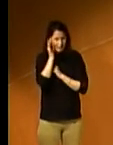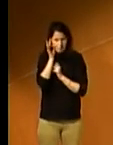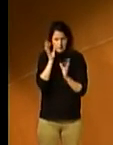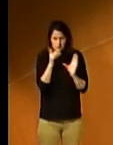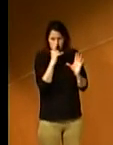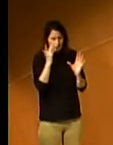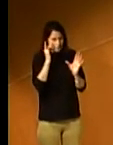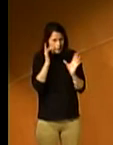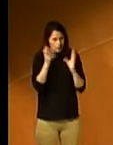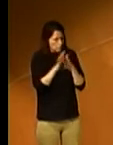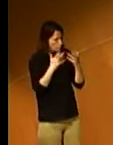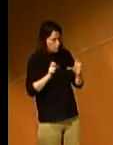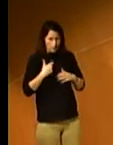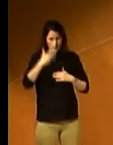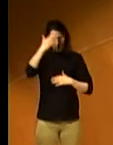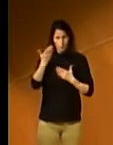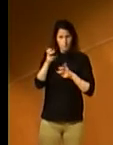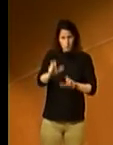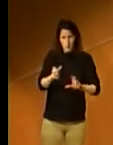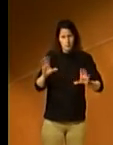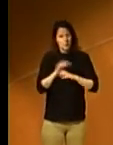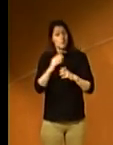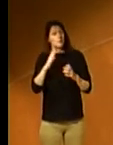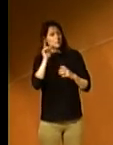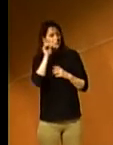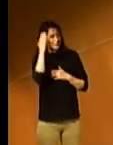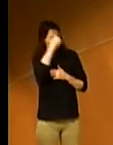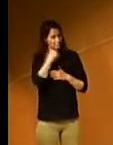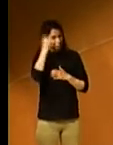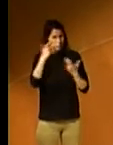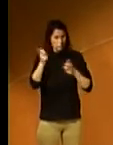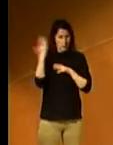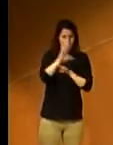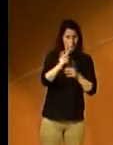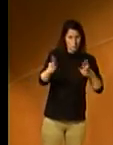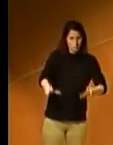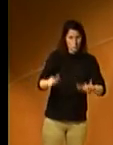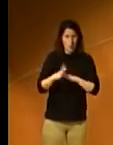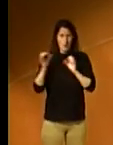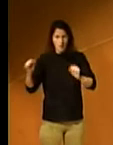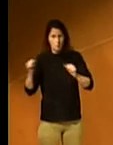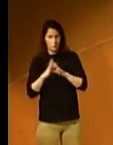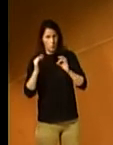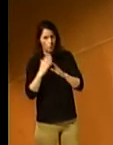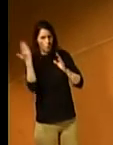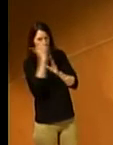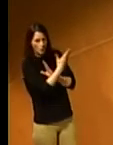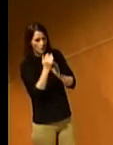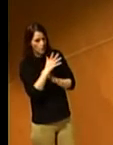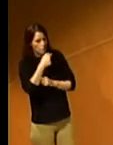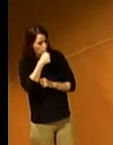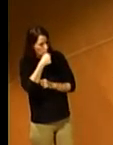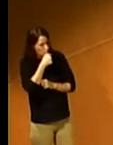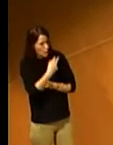des bruitages, pour ceux qui ne voulaient pas du tout se montrer. D'autres distribuaient les collations. Et en fait, ça a mis en